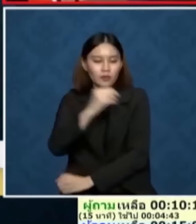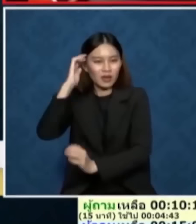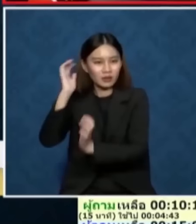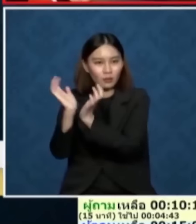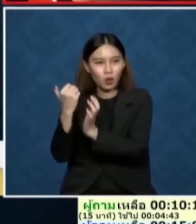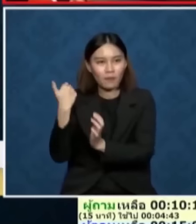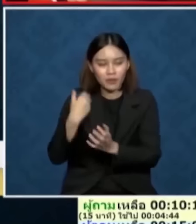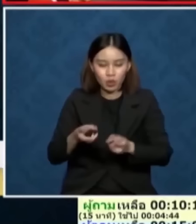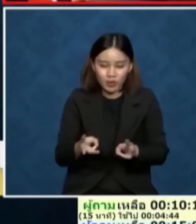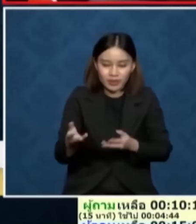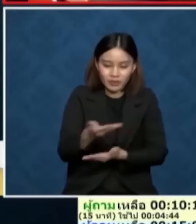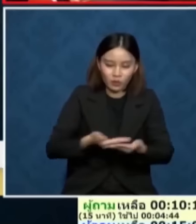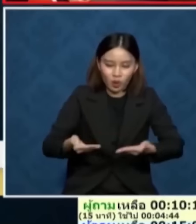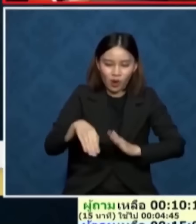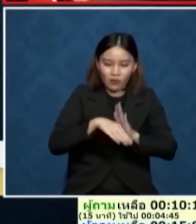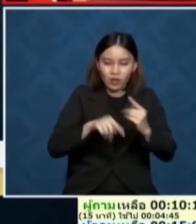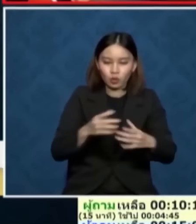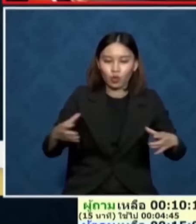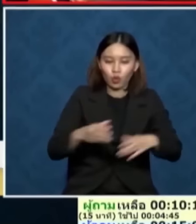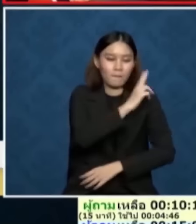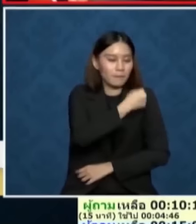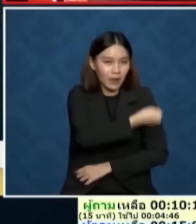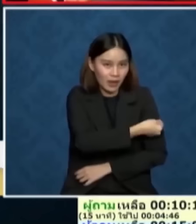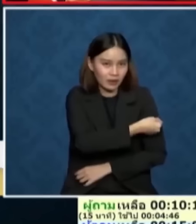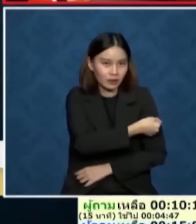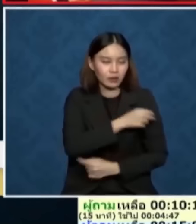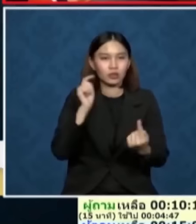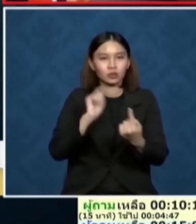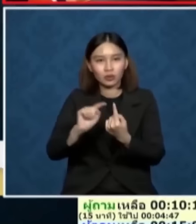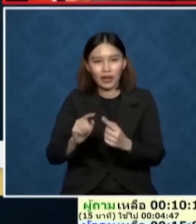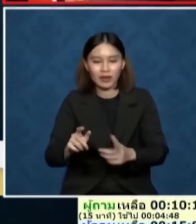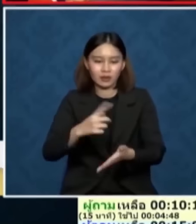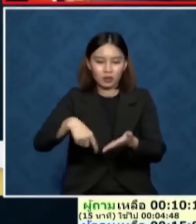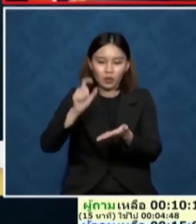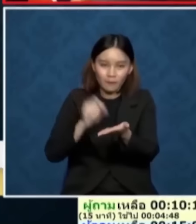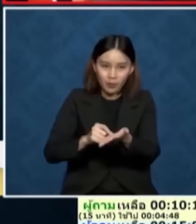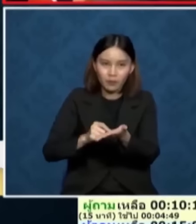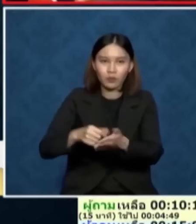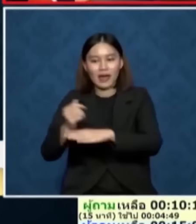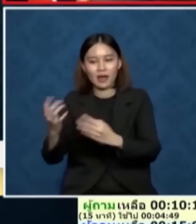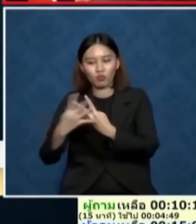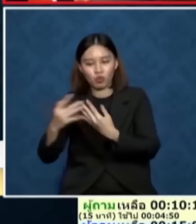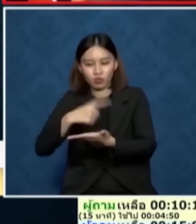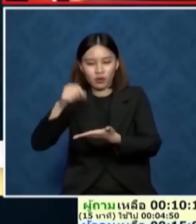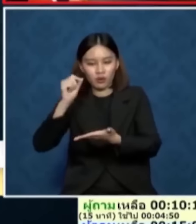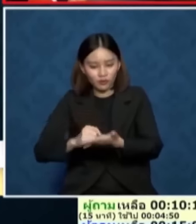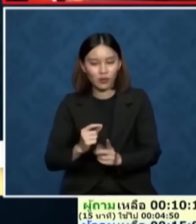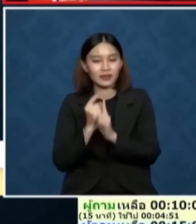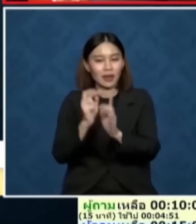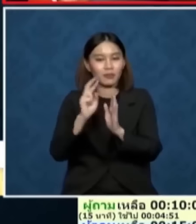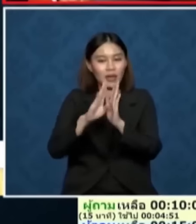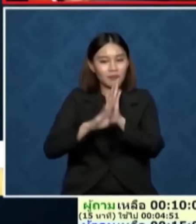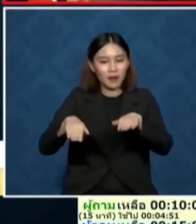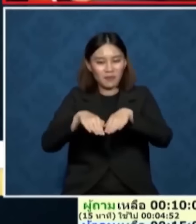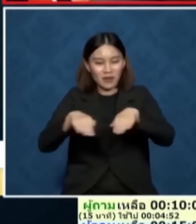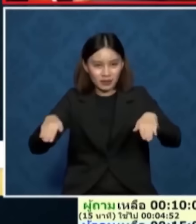ผ่านความเห็นชอบนะคะทางการแพทย์และเจ้าหน้าที่ทางการแพทย์ตลอดจนการอนุมัติของพัสดีและผบ.เรือนจำตามระเบียบตามมาตรการ